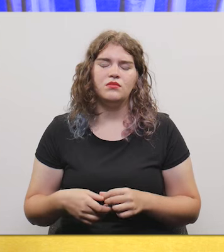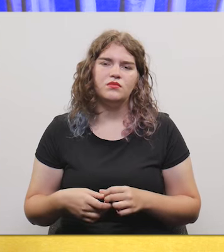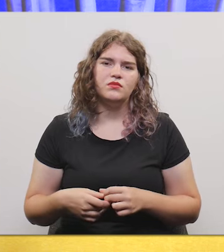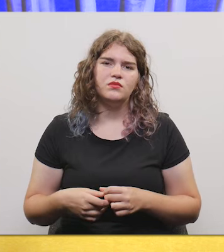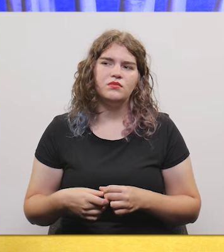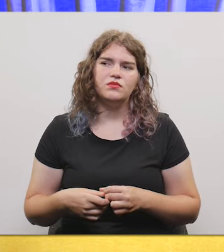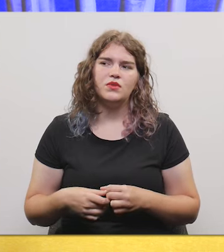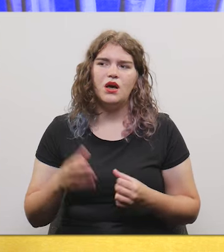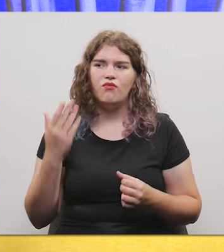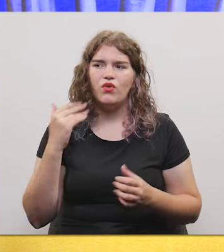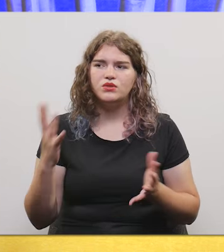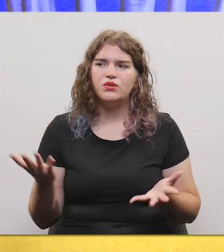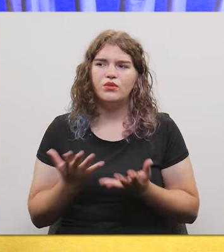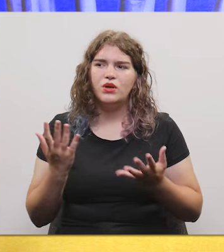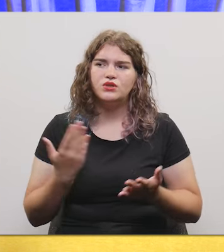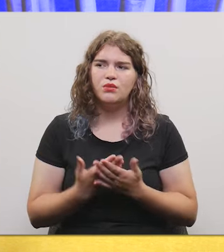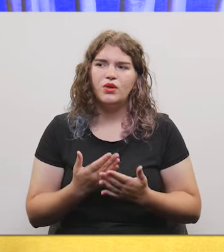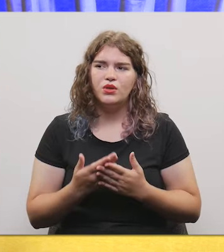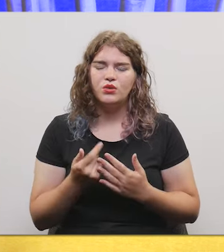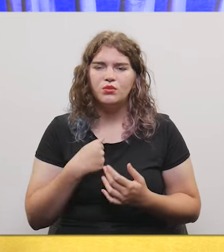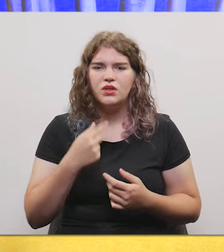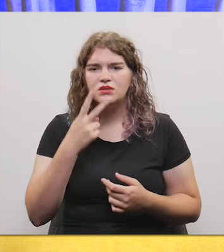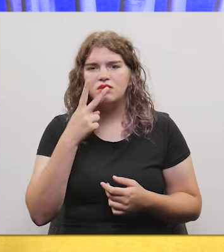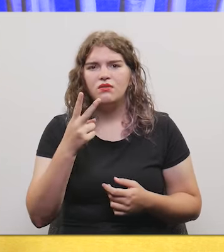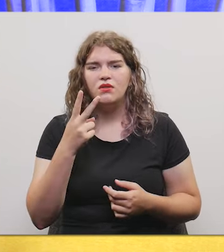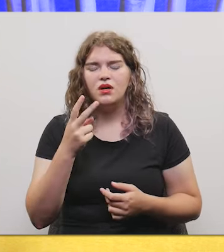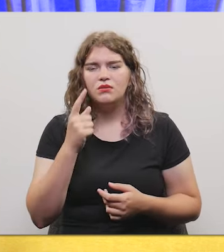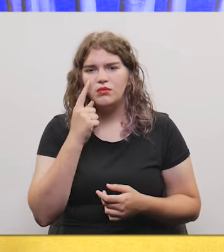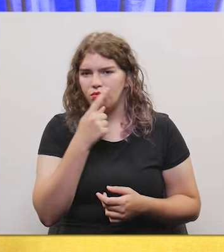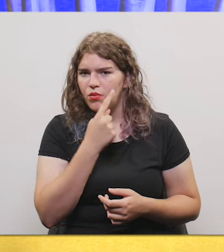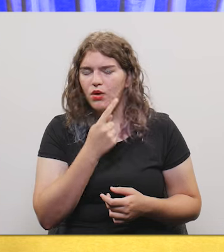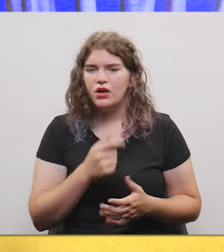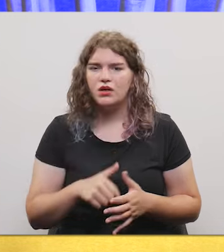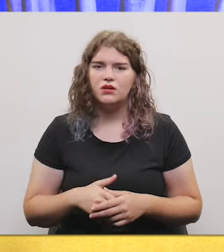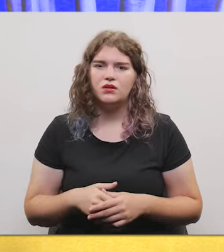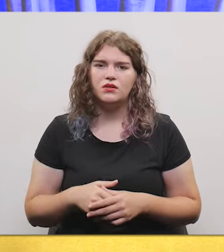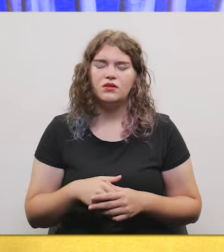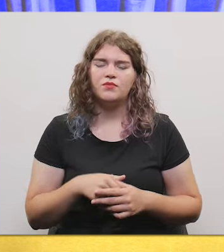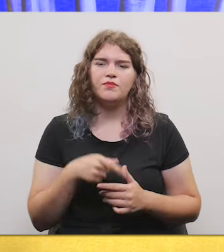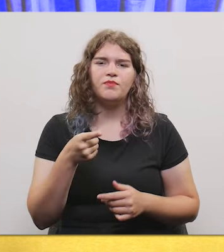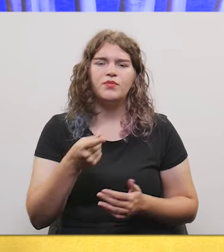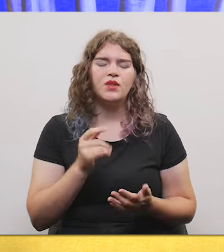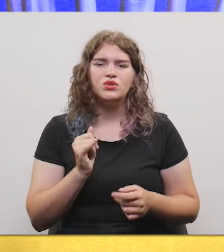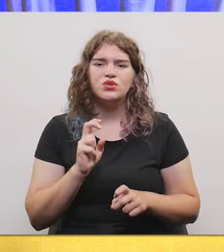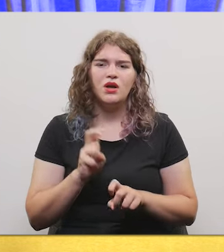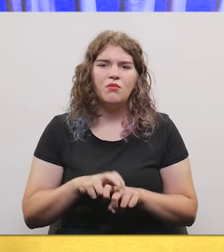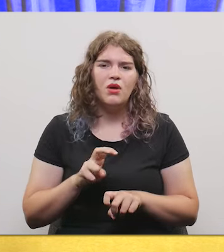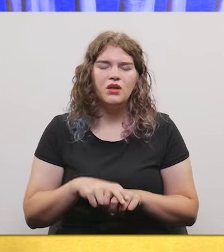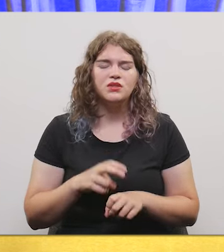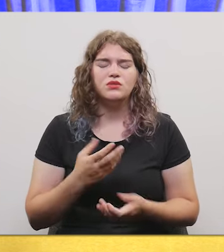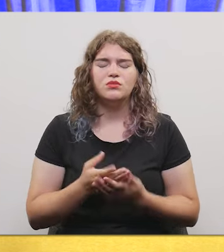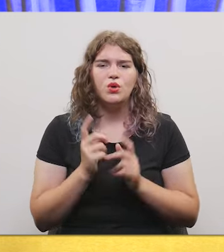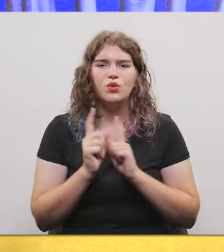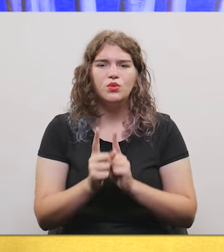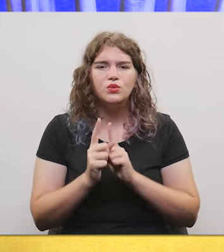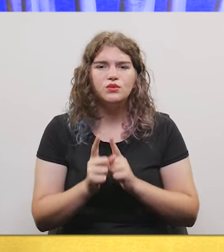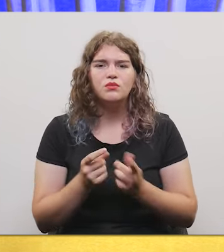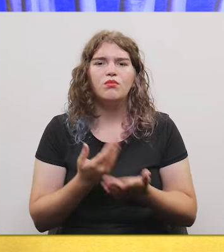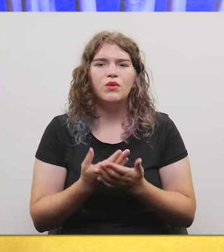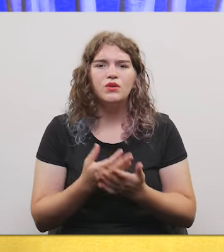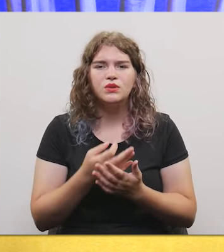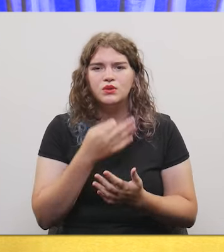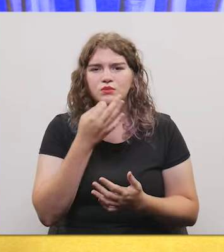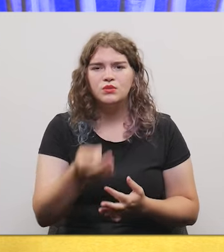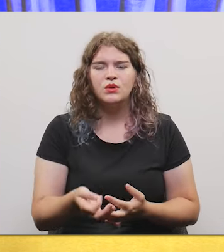da, da. Și a fost o încurajare pentru mine să văd, în primul rând, pe cei care participă pe